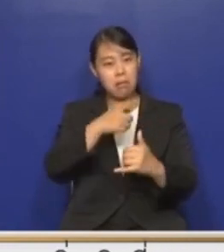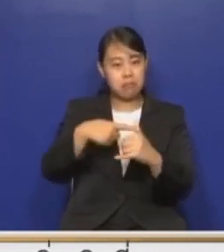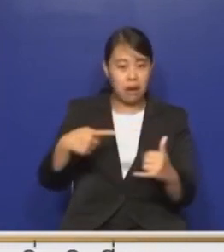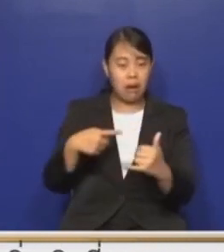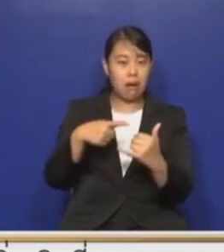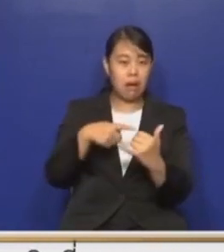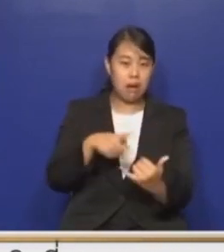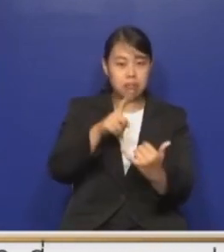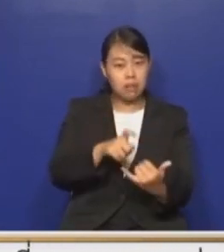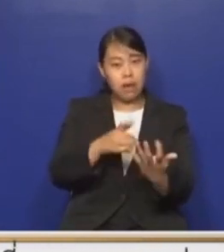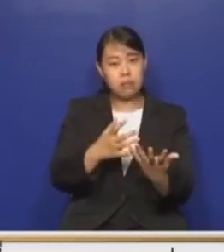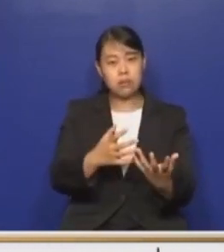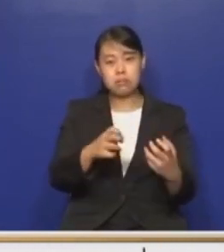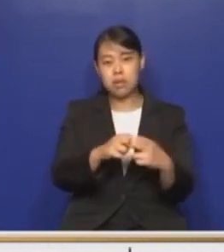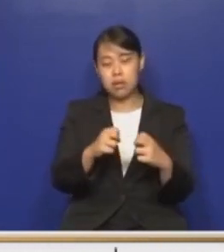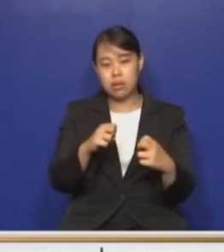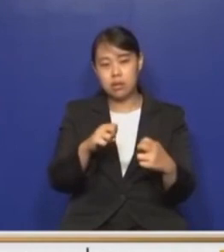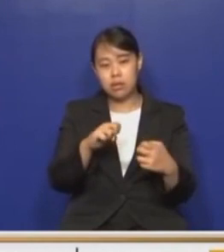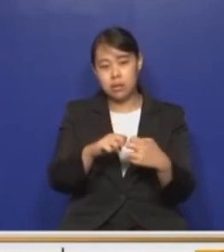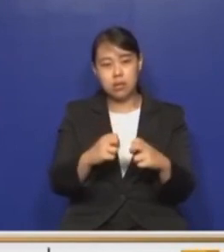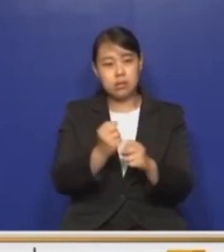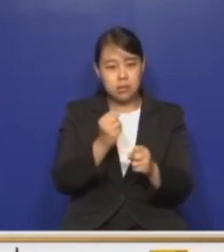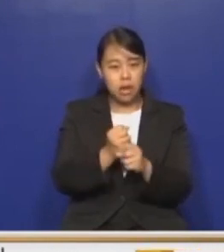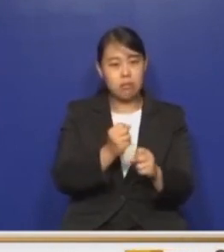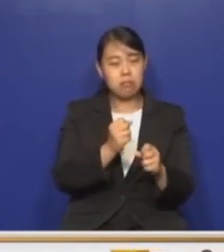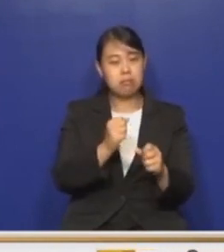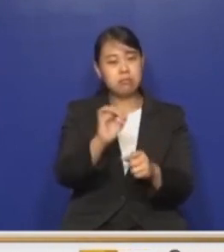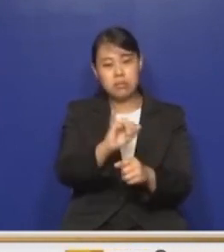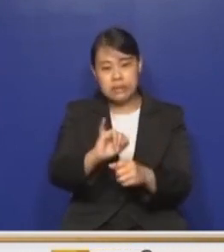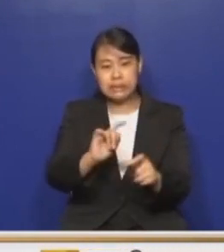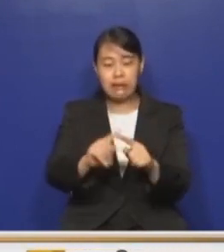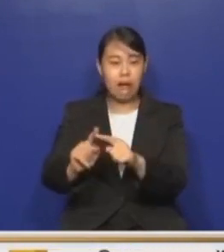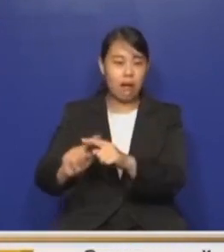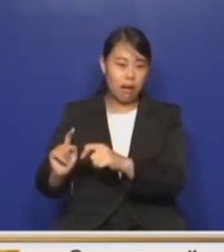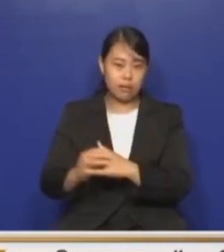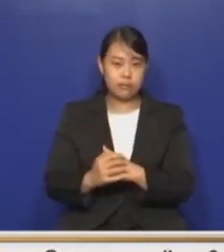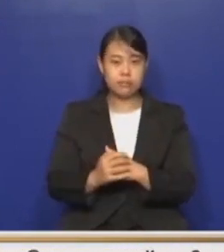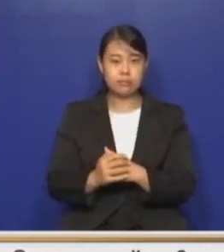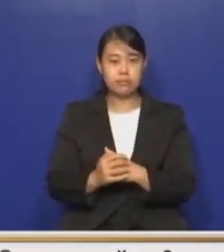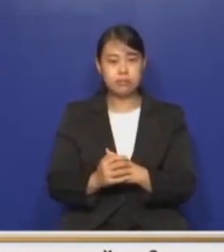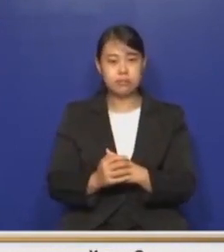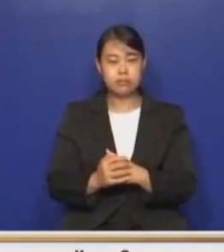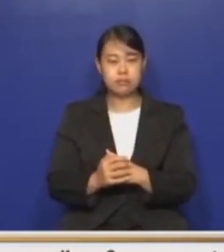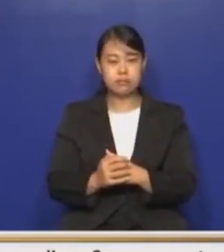อเป็เสารักของบ้านเมืองเป็นผู้ที่เป็นพระสงที่จะมาเจริญ